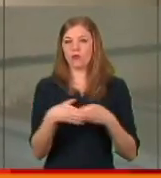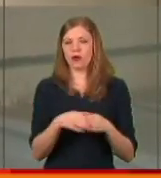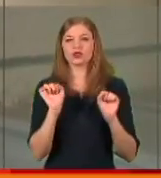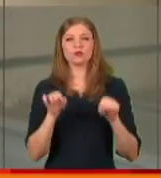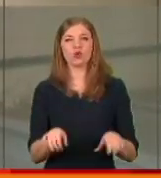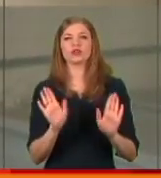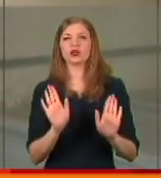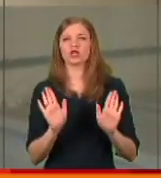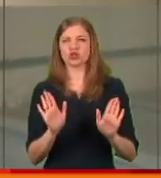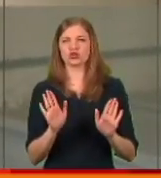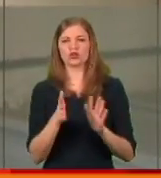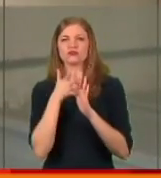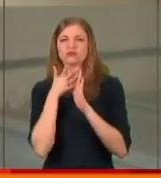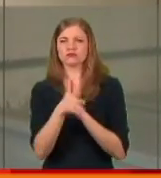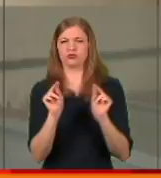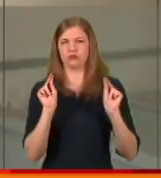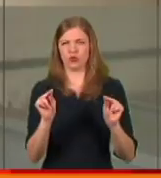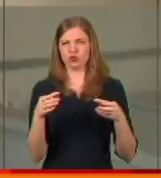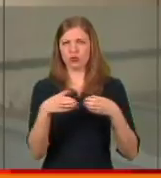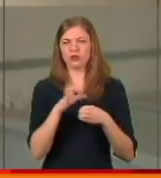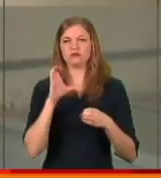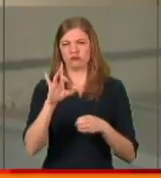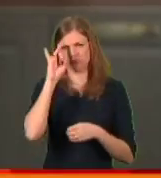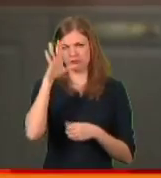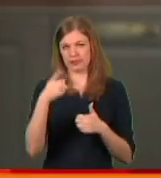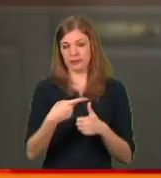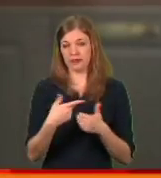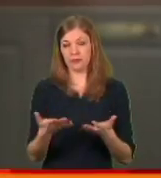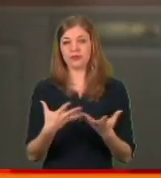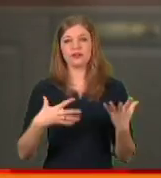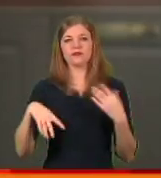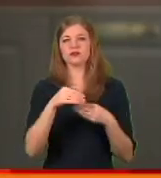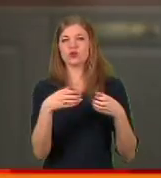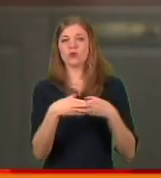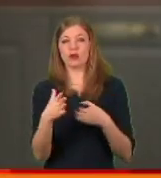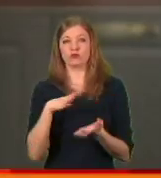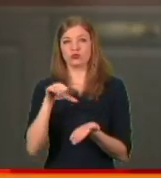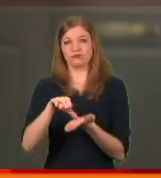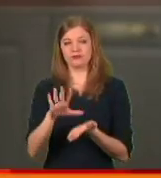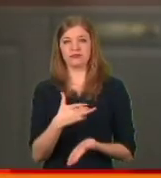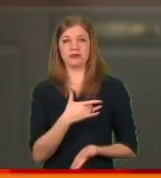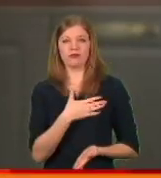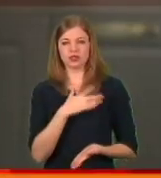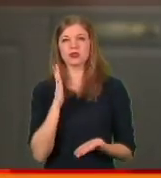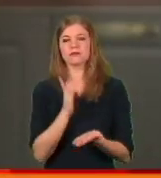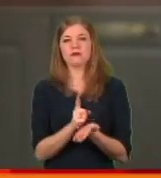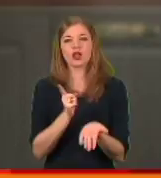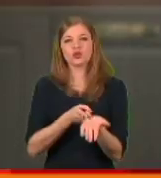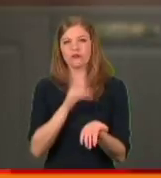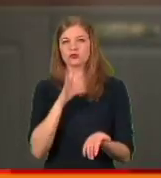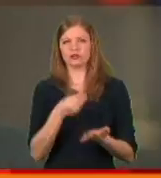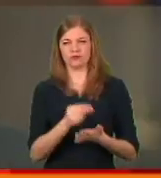могли лише прозорі корпорації зі світовим ім'ям. Всі компанії, які брали участь у приватизації, мали довести